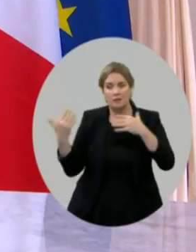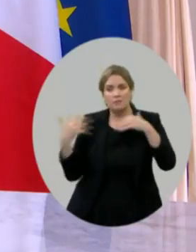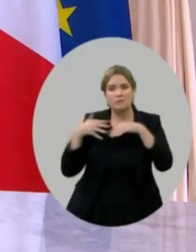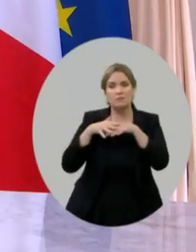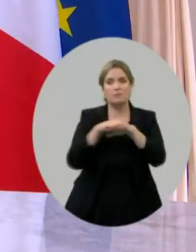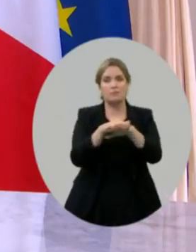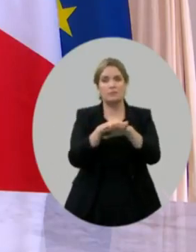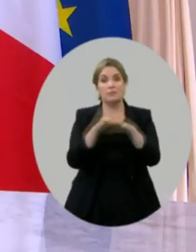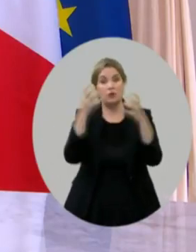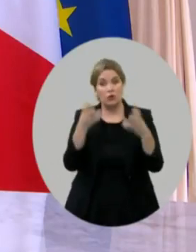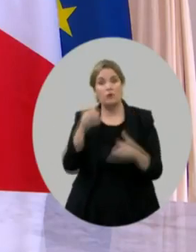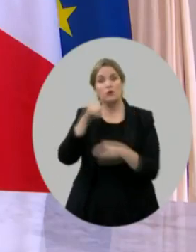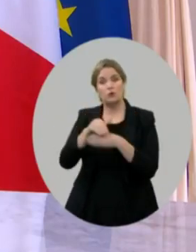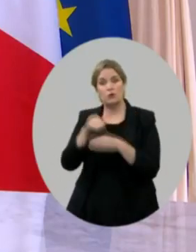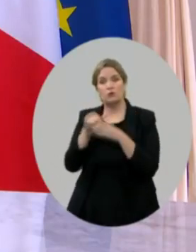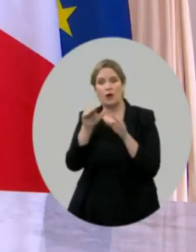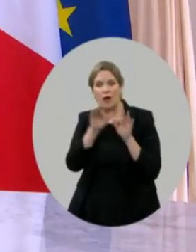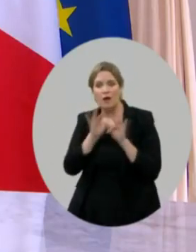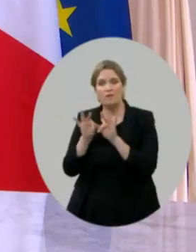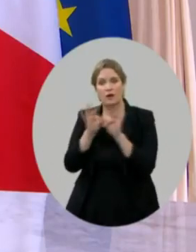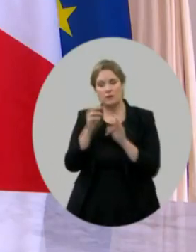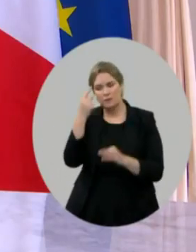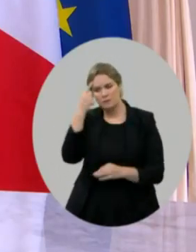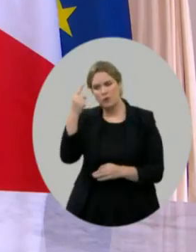adresse une pensée fraternelle.